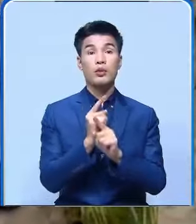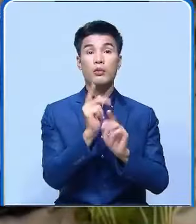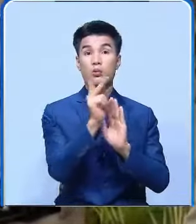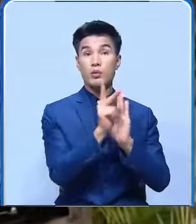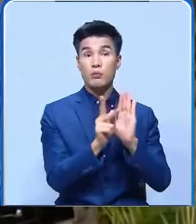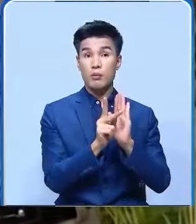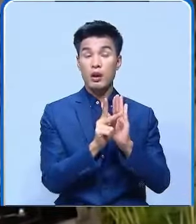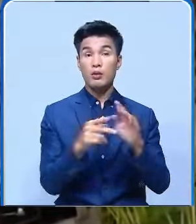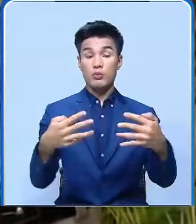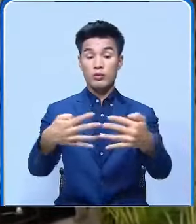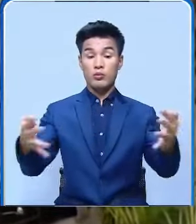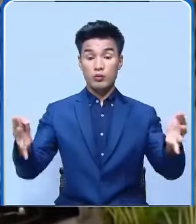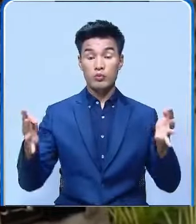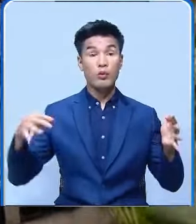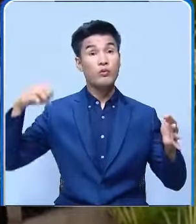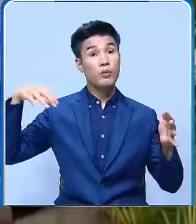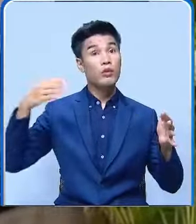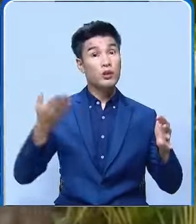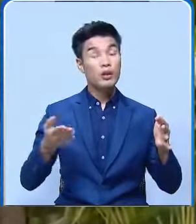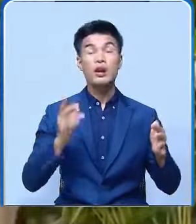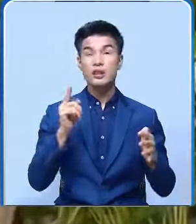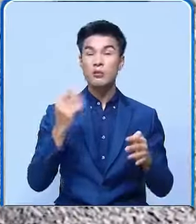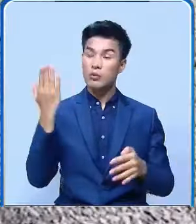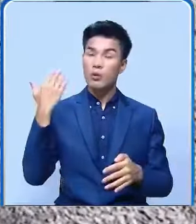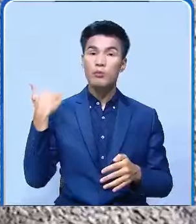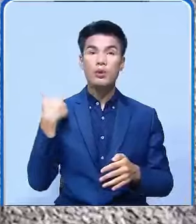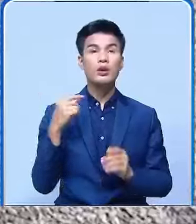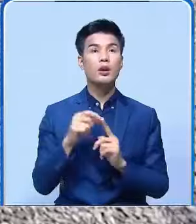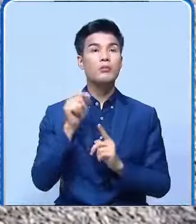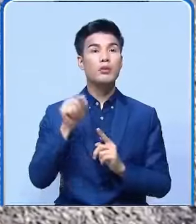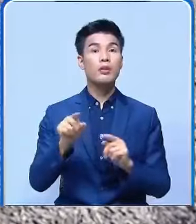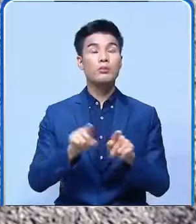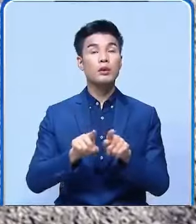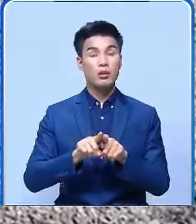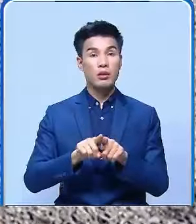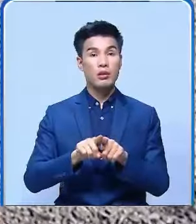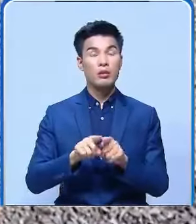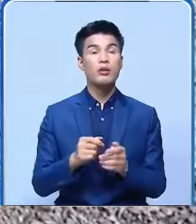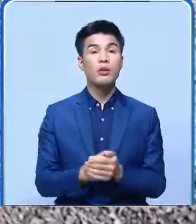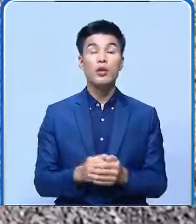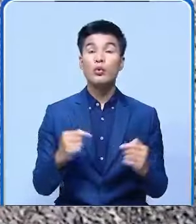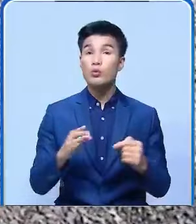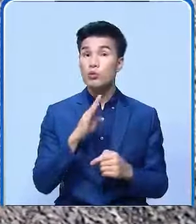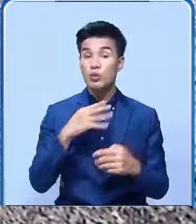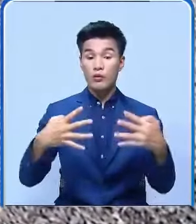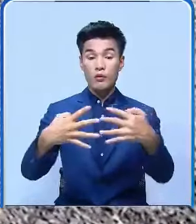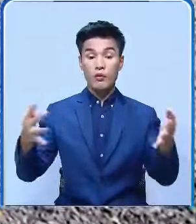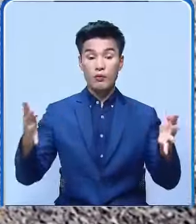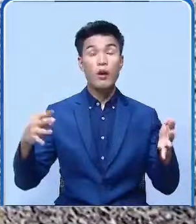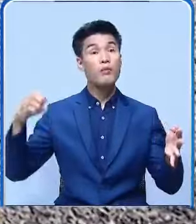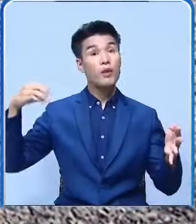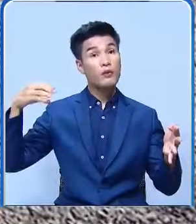คดีล้อมรั้วแล้วก็ปล่อยไฟฟ้าแบบนี้คือจริงๆที่ผ่านมาก็เคยมีคำพิพากษาศาลฎีกามาเหมือนกันนะครับว่าการปล่อยกระแสไฟฟ้าไปตาม